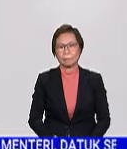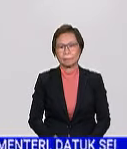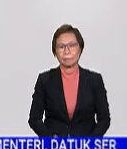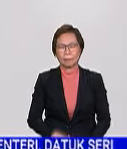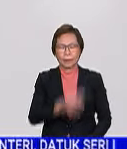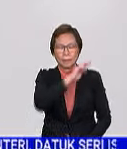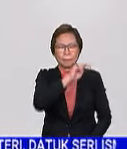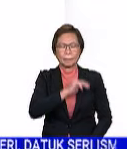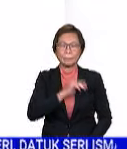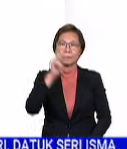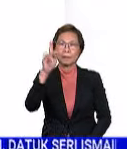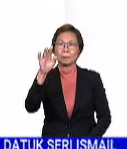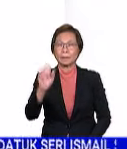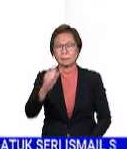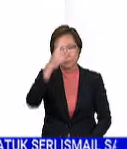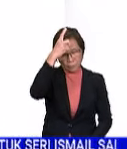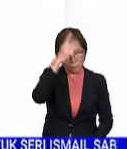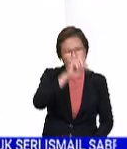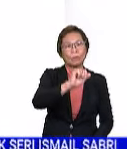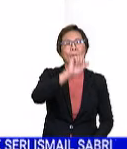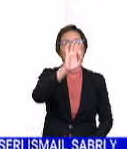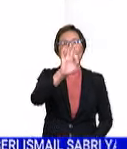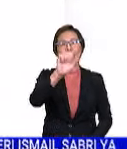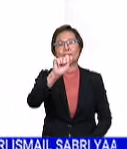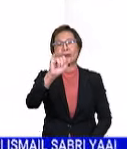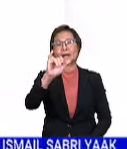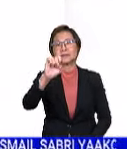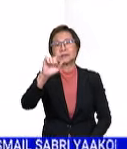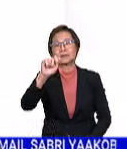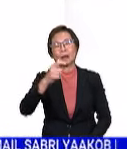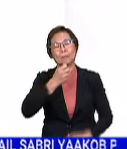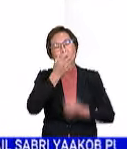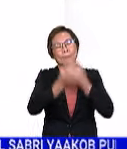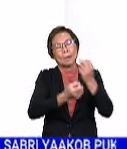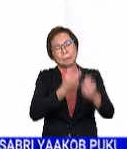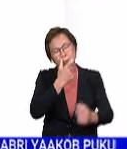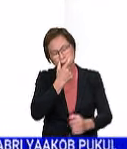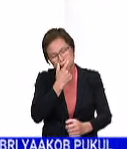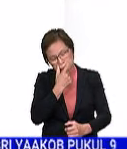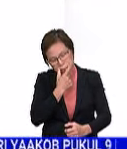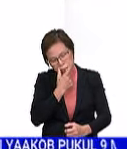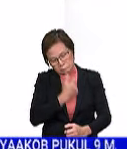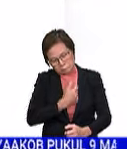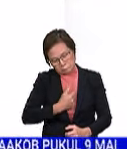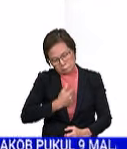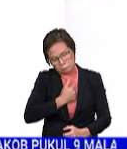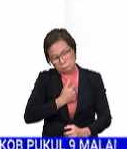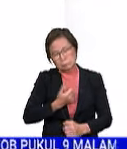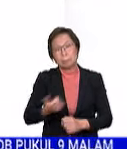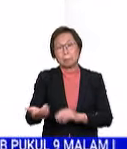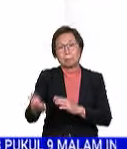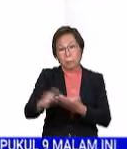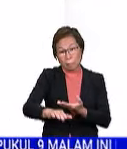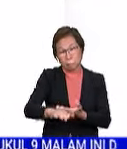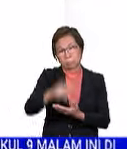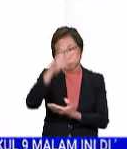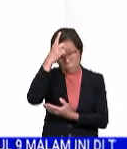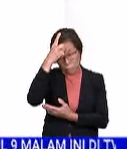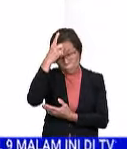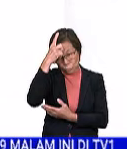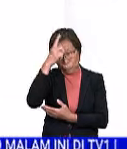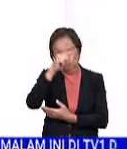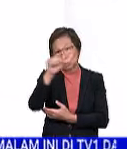Sementara itu, Menteri Belia dan Sukan Datuk Seri Ahmad Faizal Azumu menzahirkan rasa duka cita dan takziah atas pemergian Allahyarham Datuk